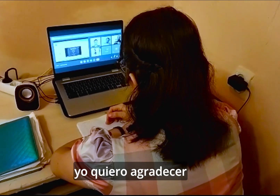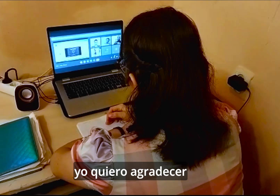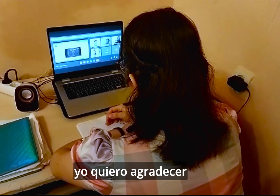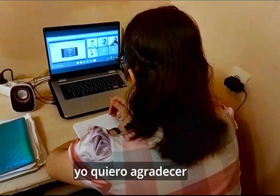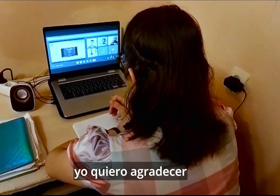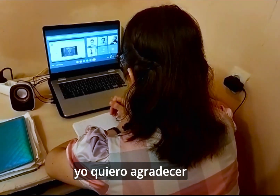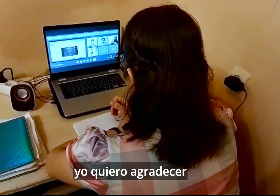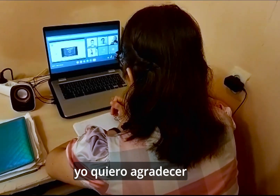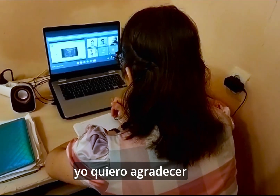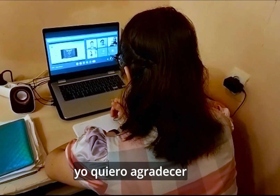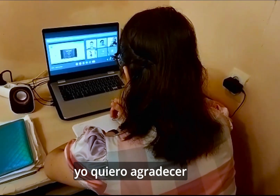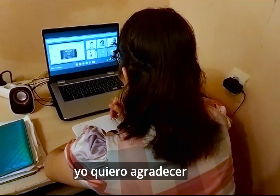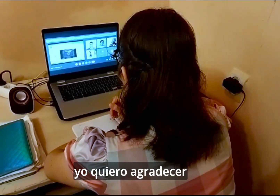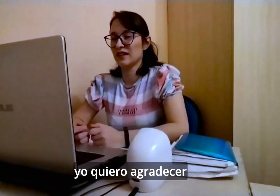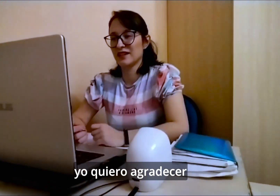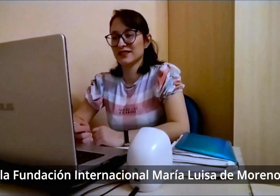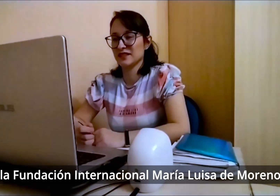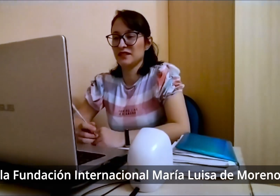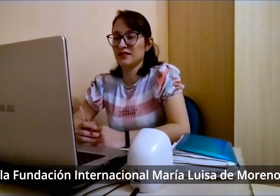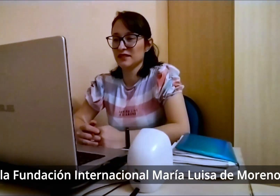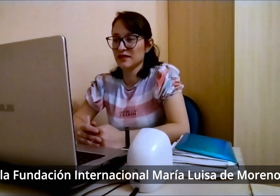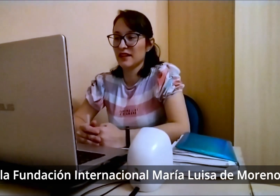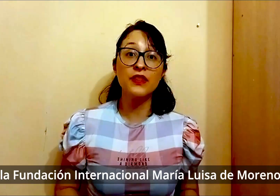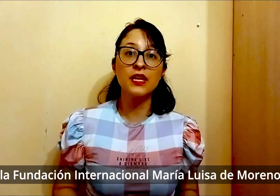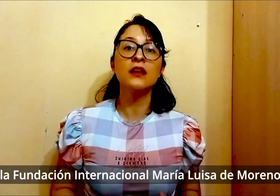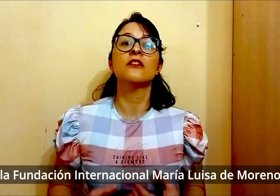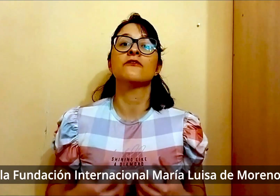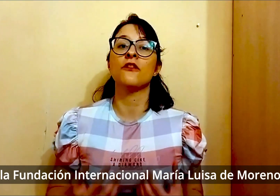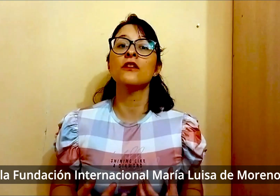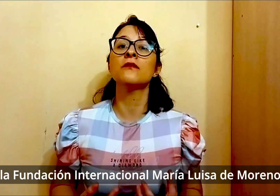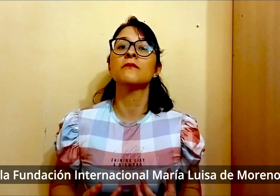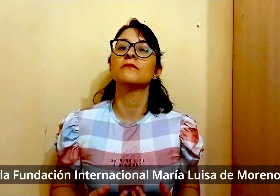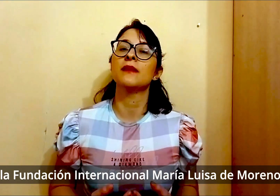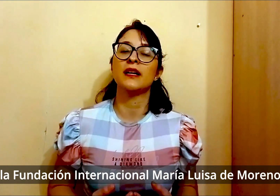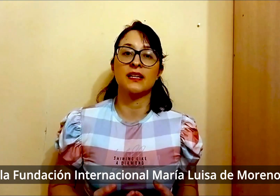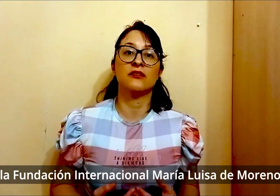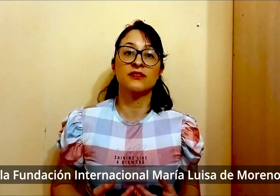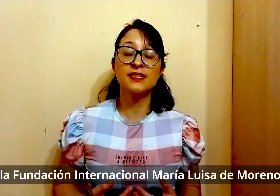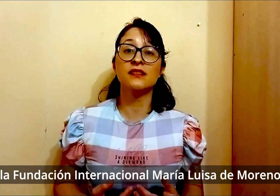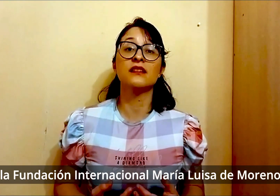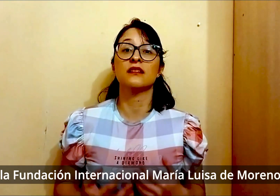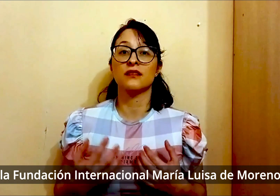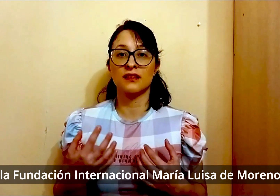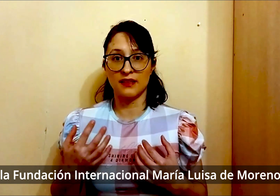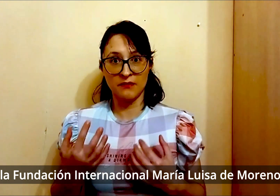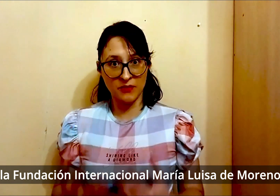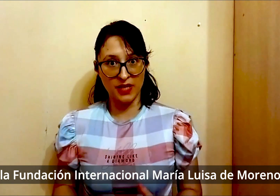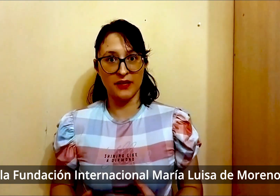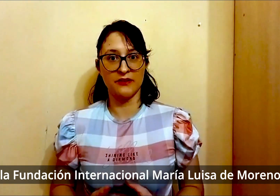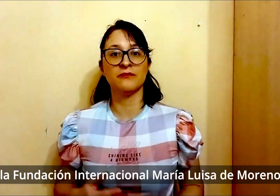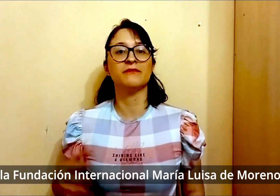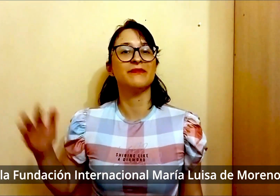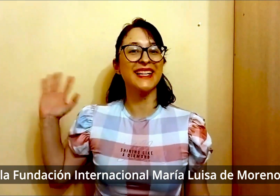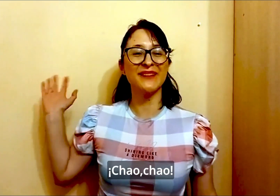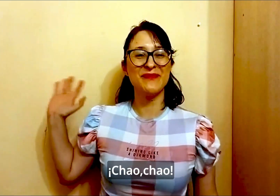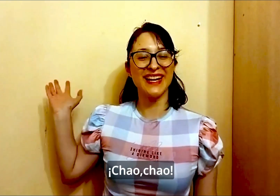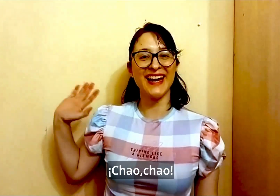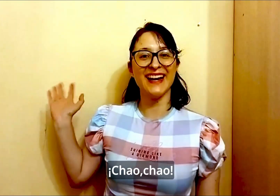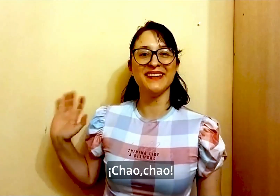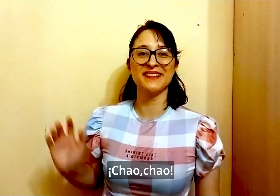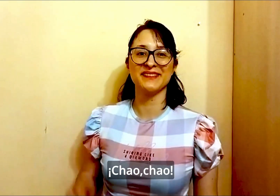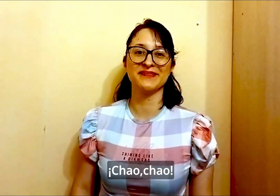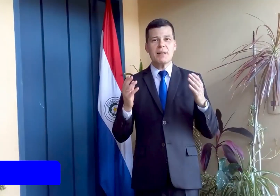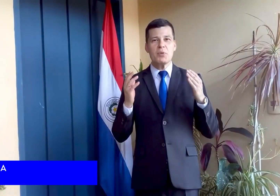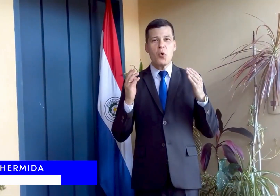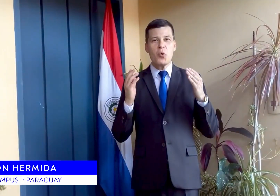хочу говорить спасибо большое Международный фонд Мария Луизы де Морено.